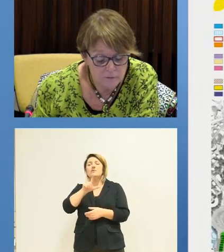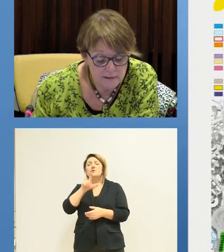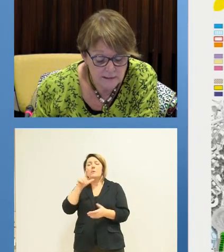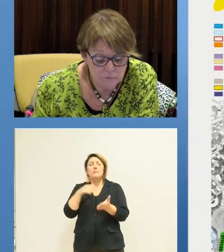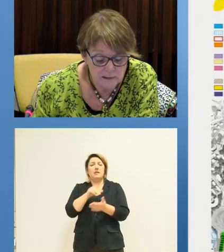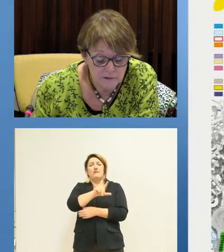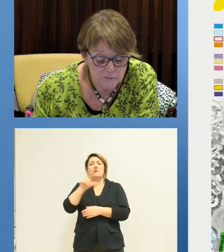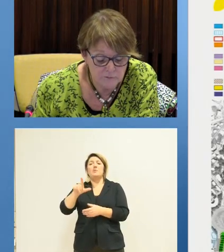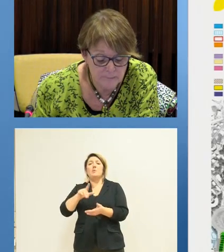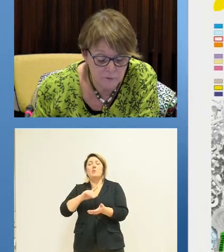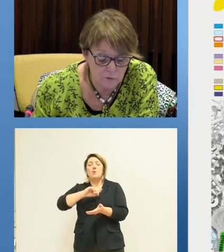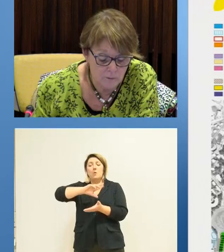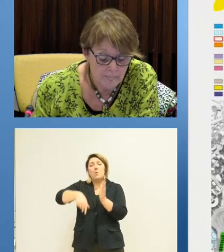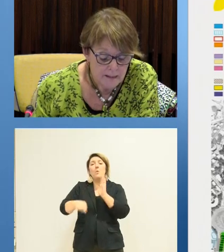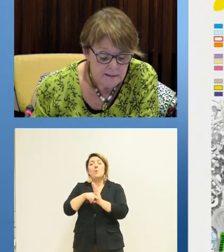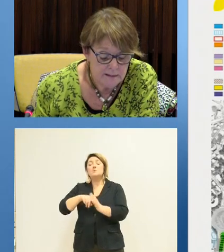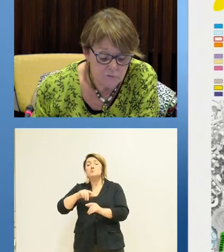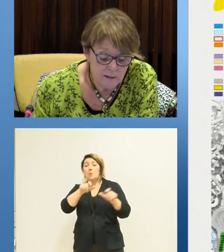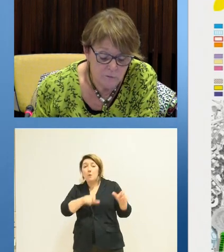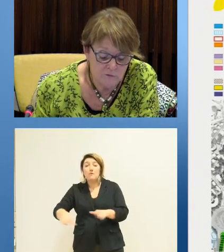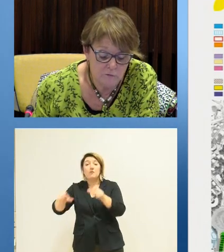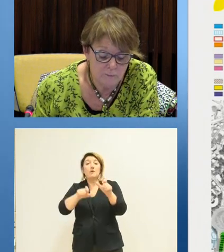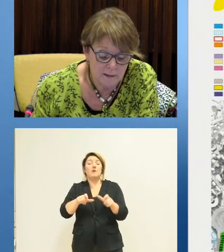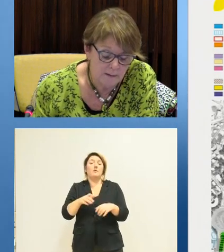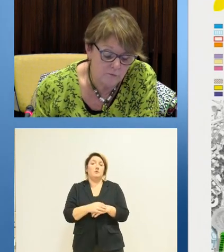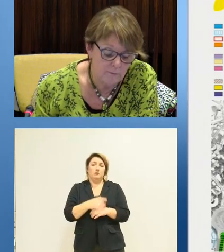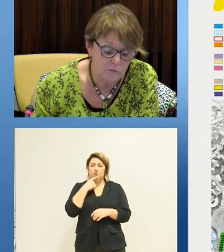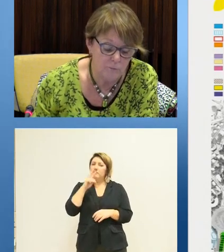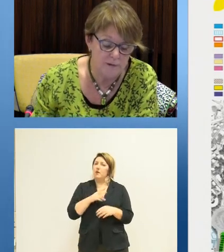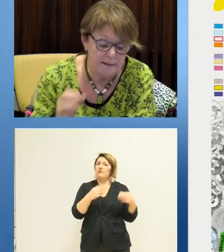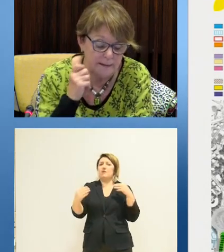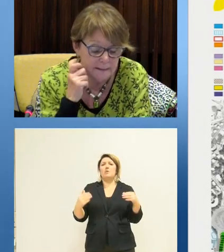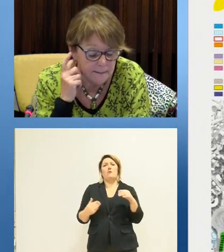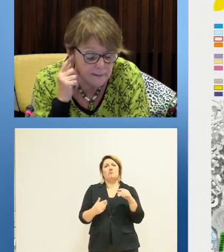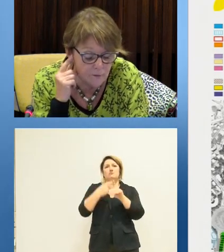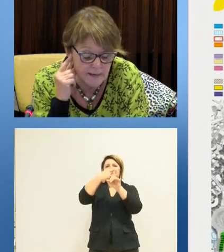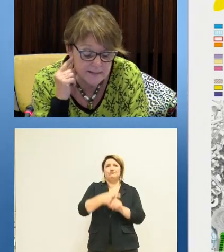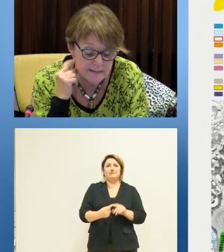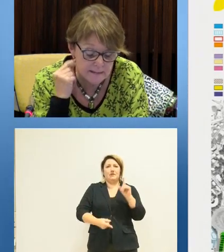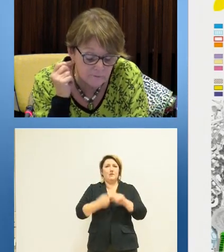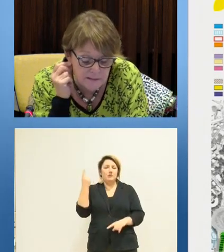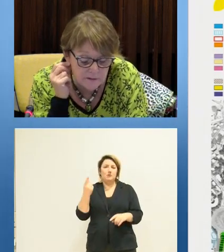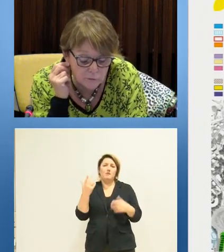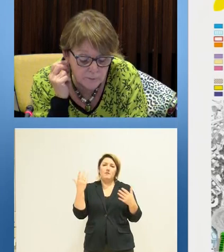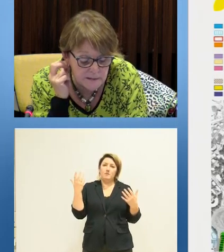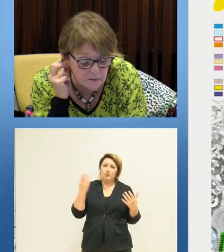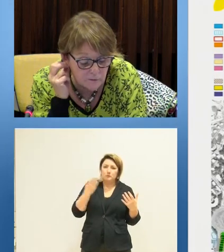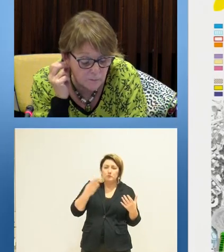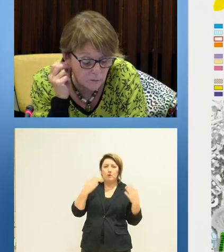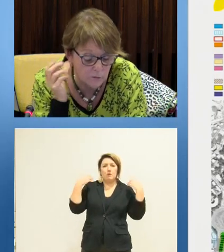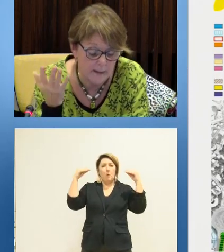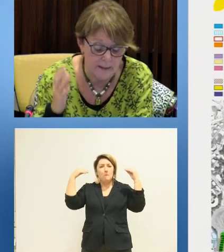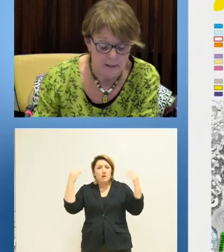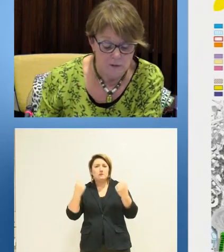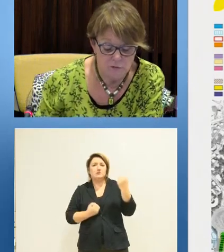les les atouts de la villeneuve sont importants situé au centre du périmètre métropolitain des commerces des services d entreprise des